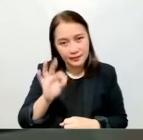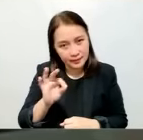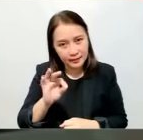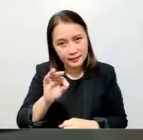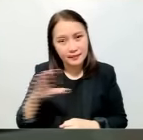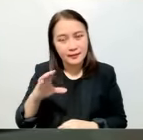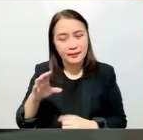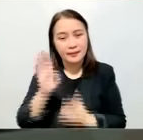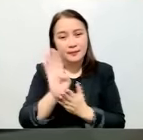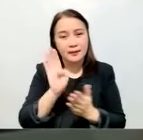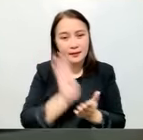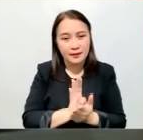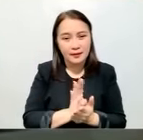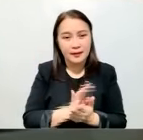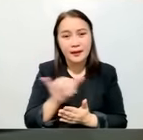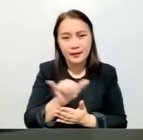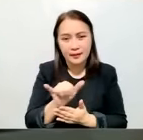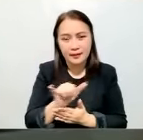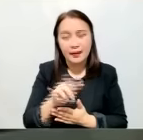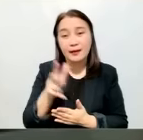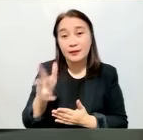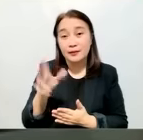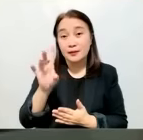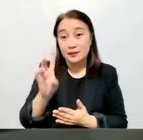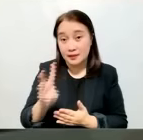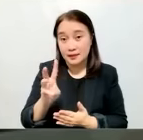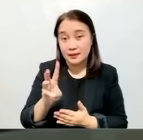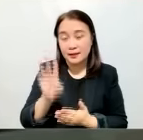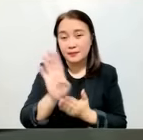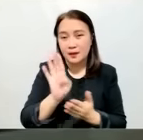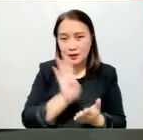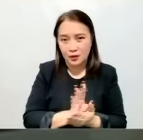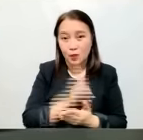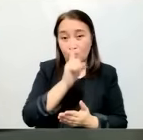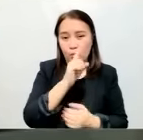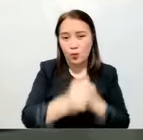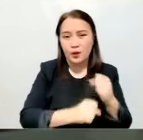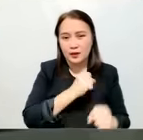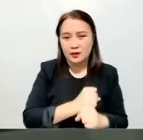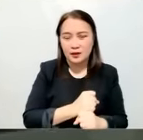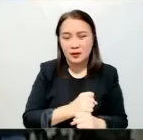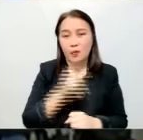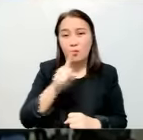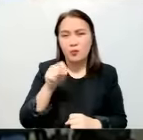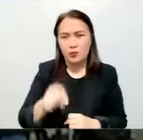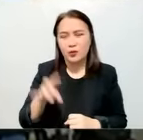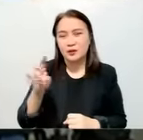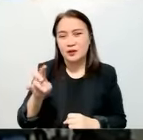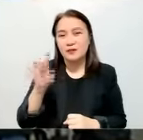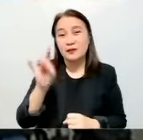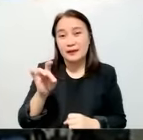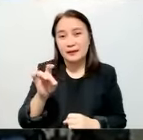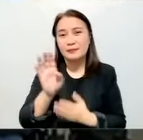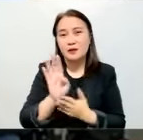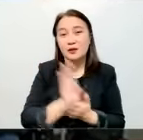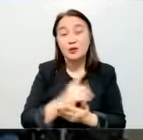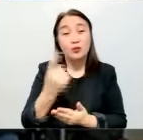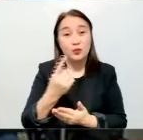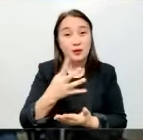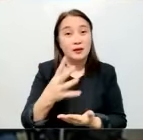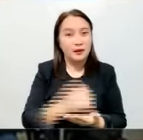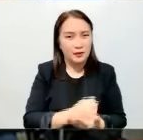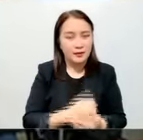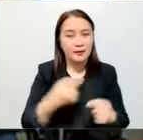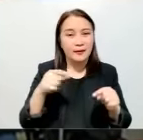Katumbas yan ng 36 billion pesos kada taon. Mas malaki ito kaysa sa mahigit 1 bilyong piso lang na kinikita ngayon ng pamahalaan. Pero ang malaking